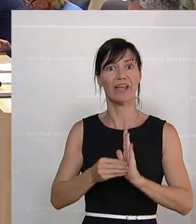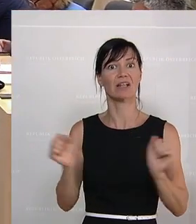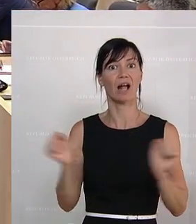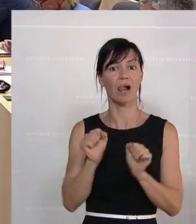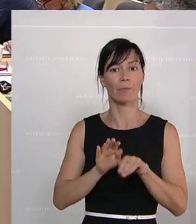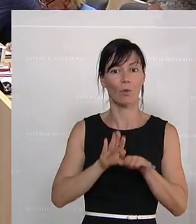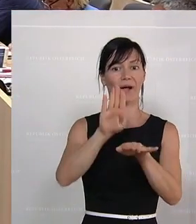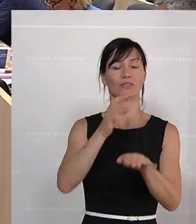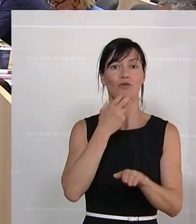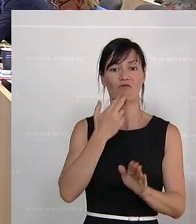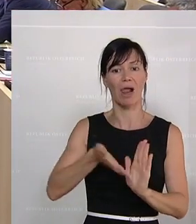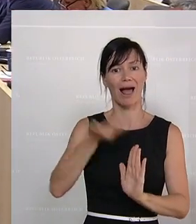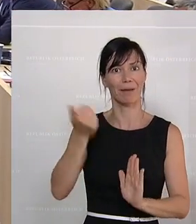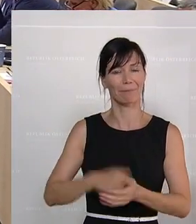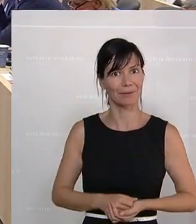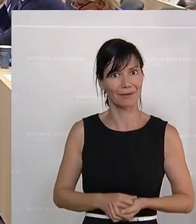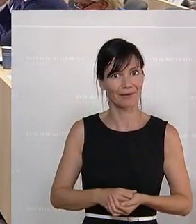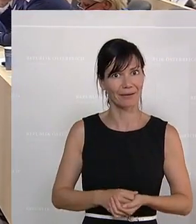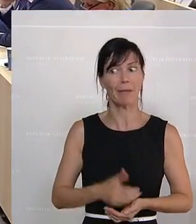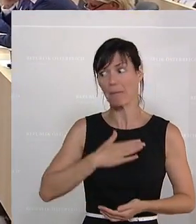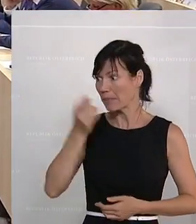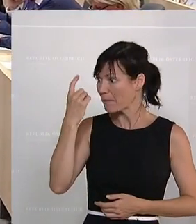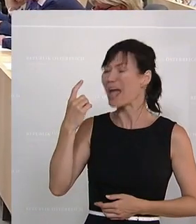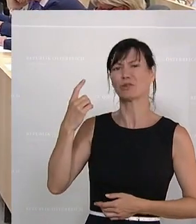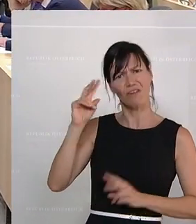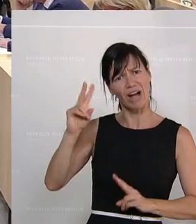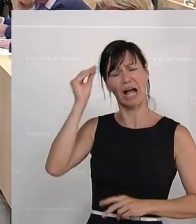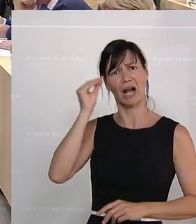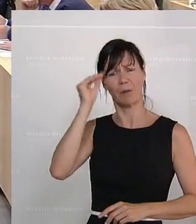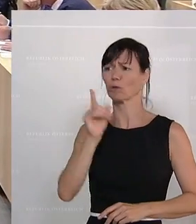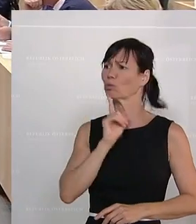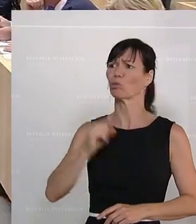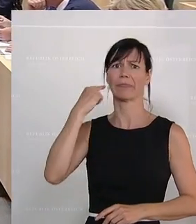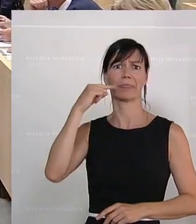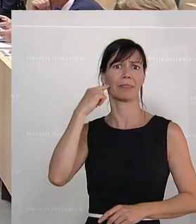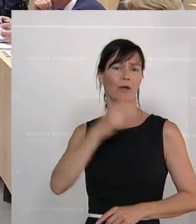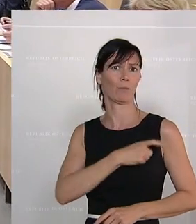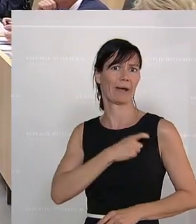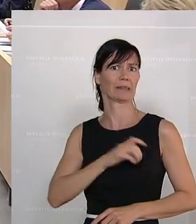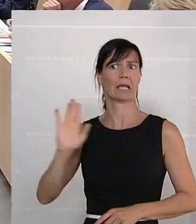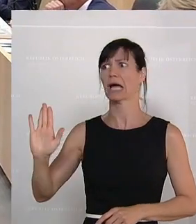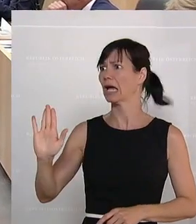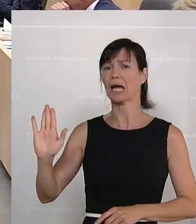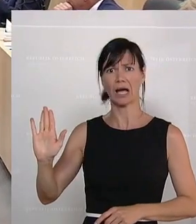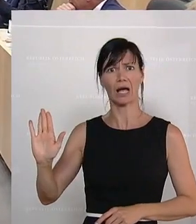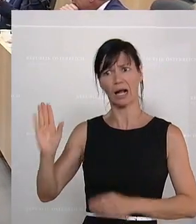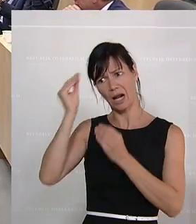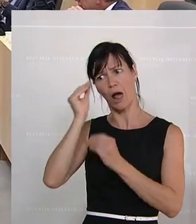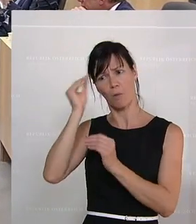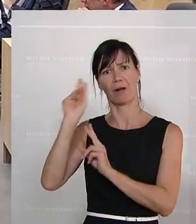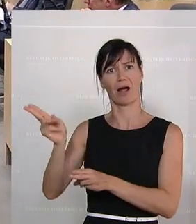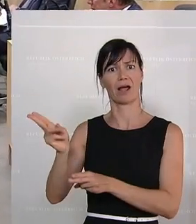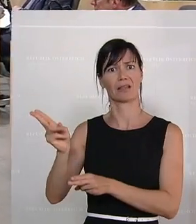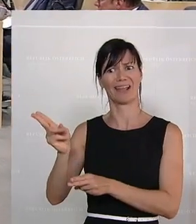auch glaubwürdig sein doch nur die nähe aus meiner sicht muss das betrifft auch sie brauchen jetzt tun übungen warum